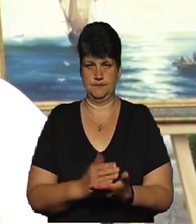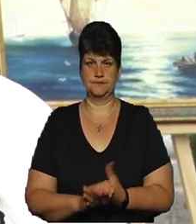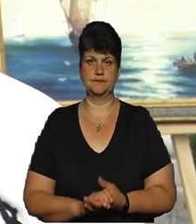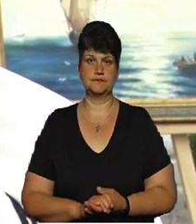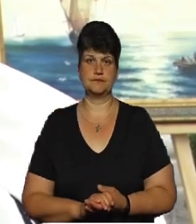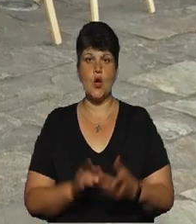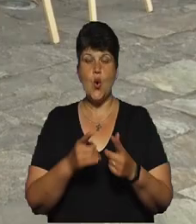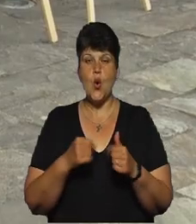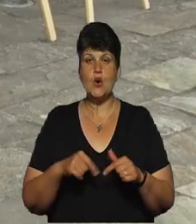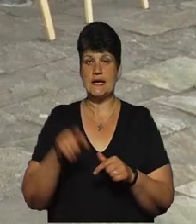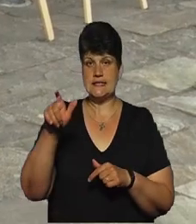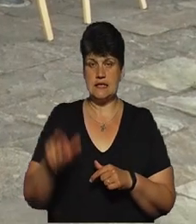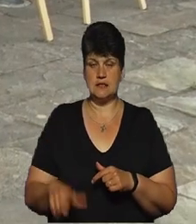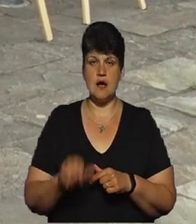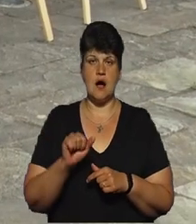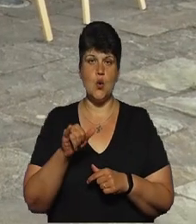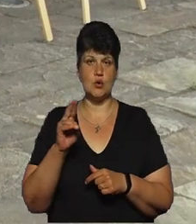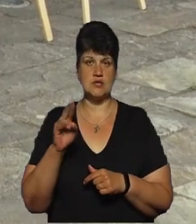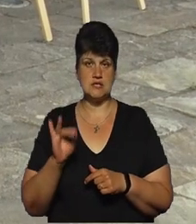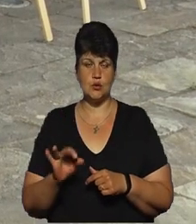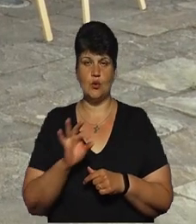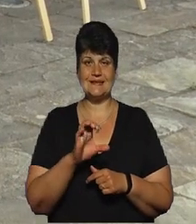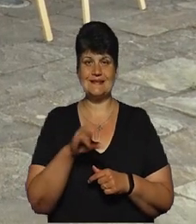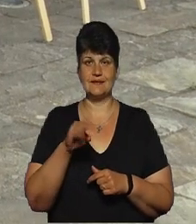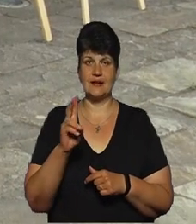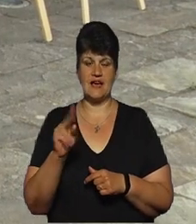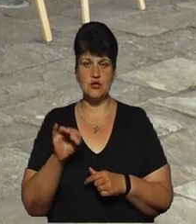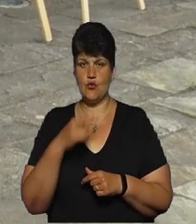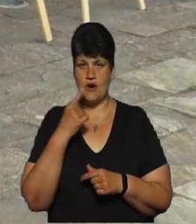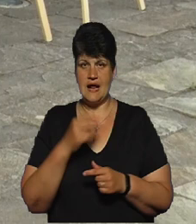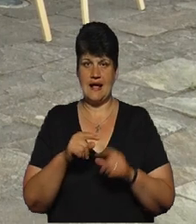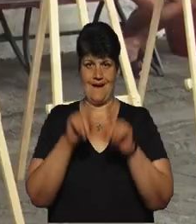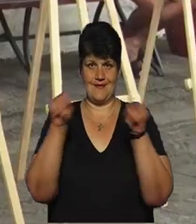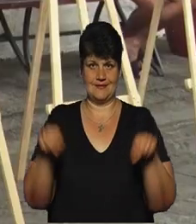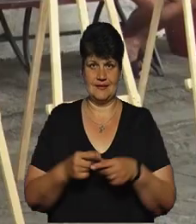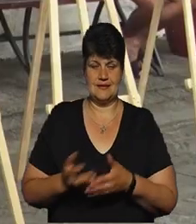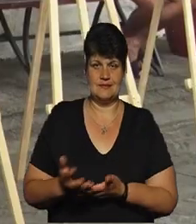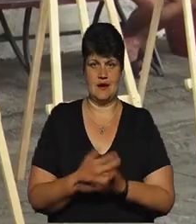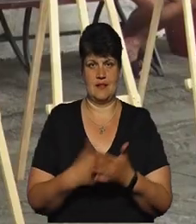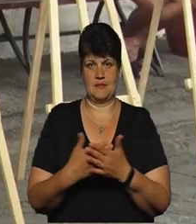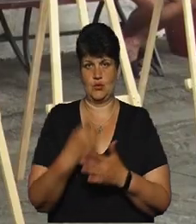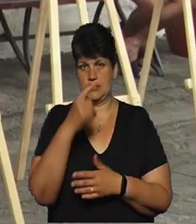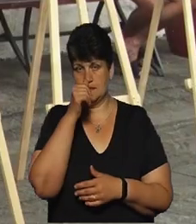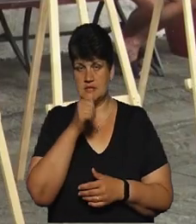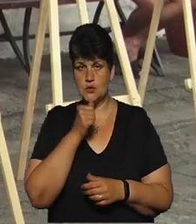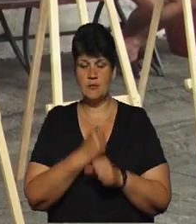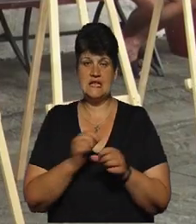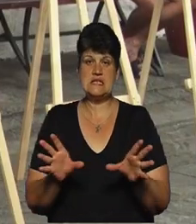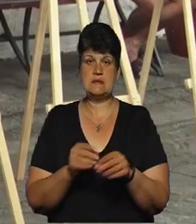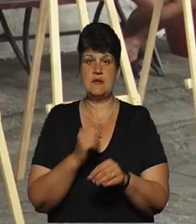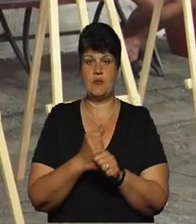Організаторка аукціону Ольга Станкевич каже, картини збирали майже місяць. зробили співпрацю з різними